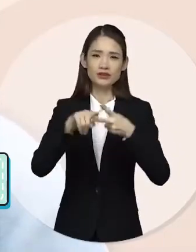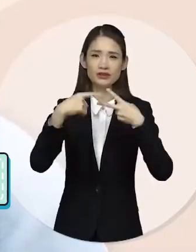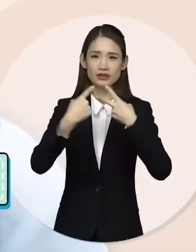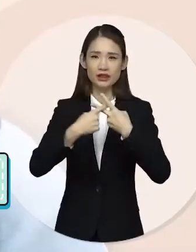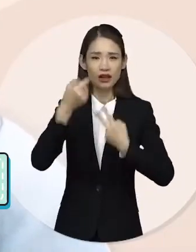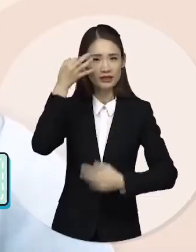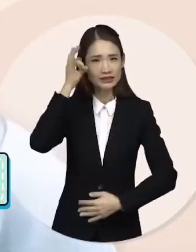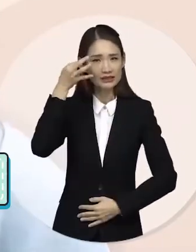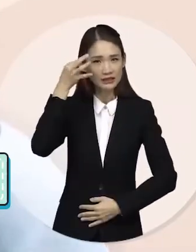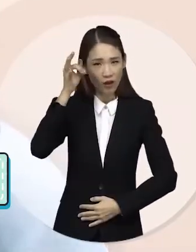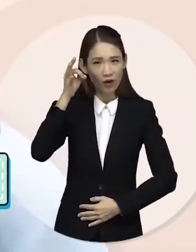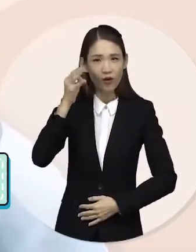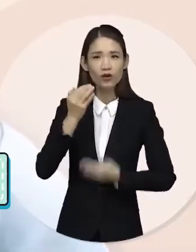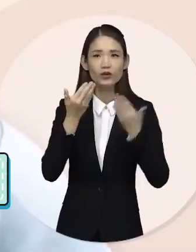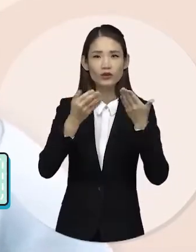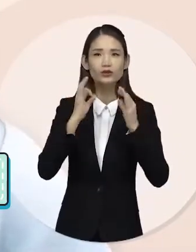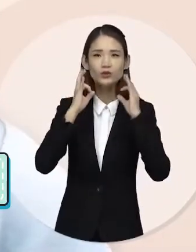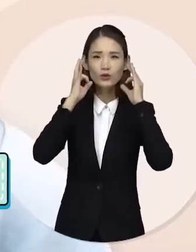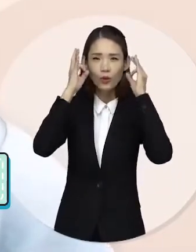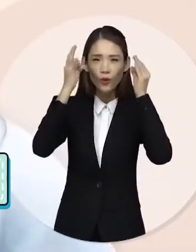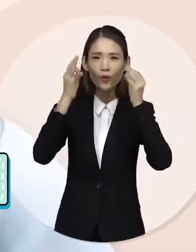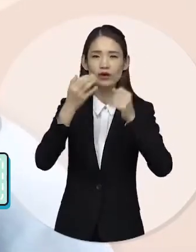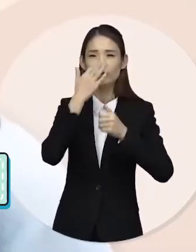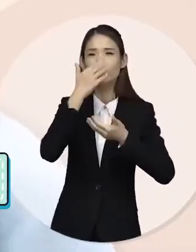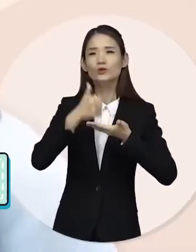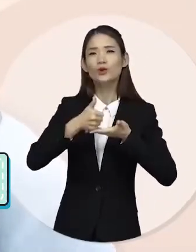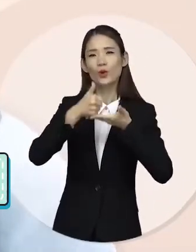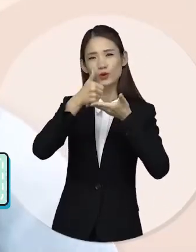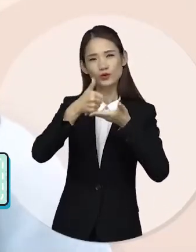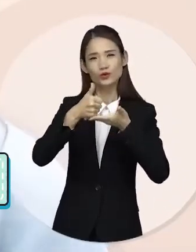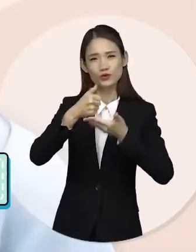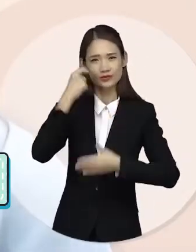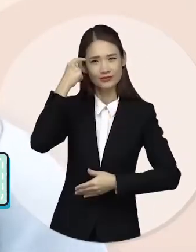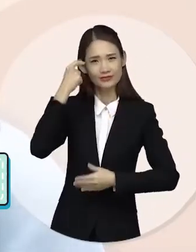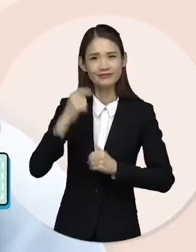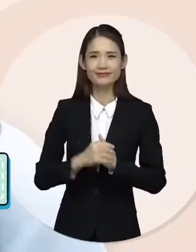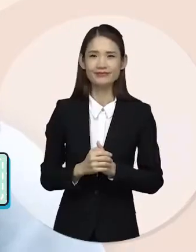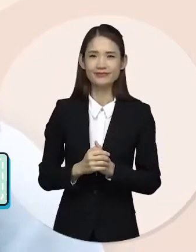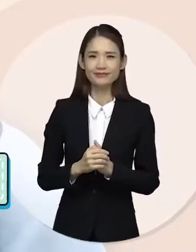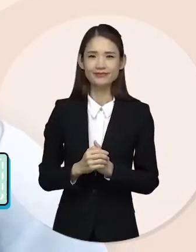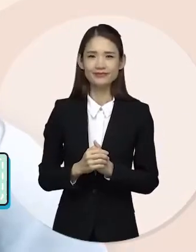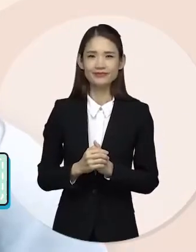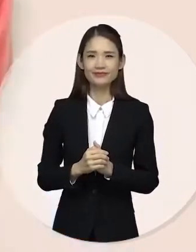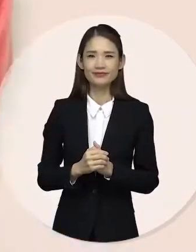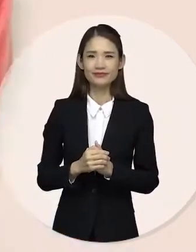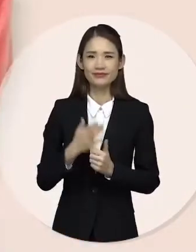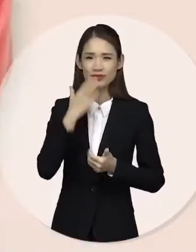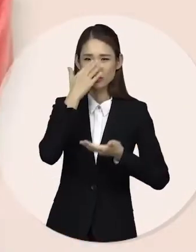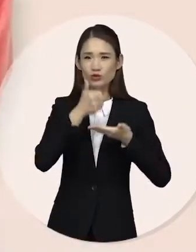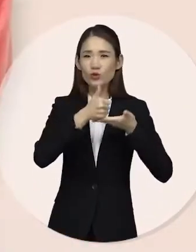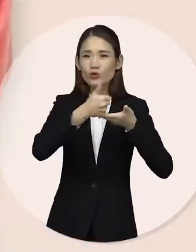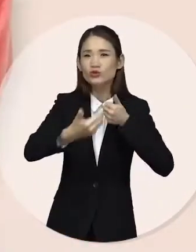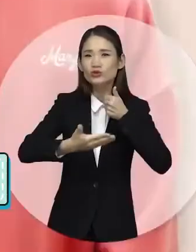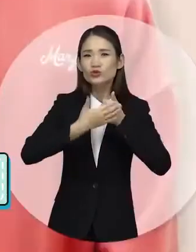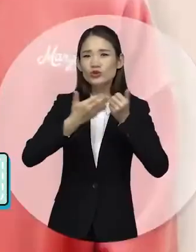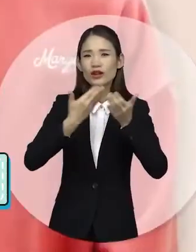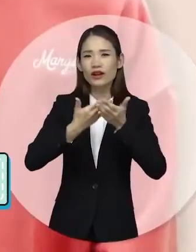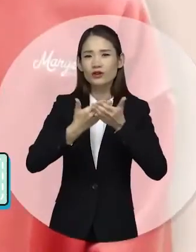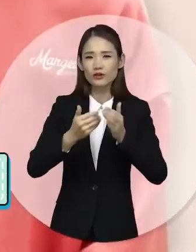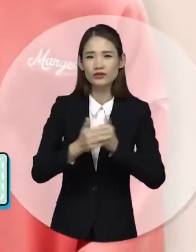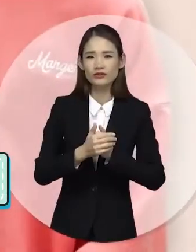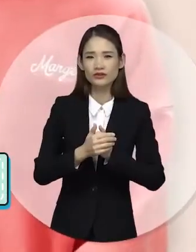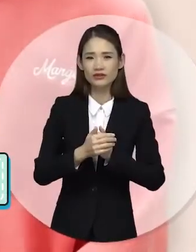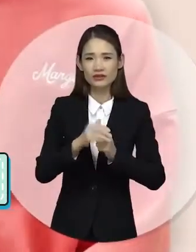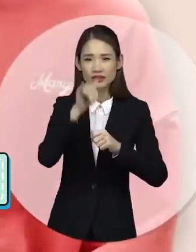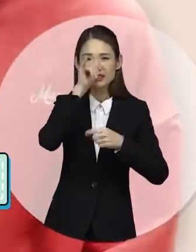대해서 이해하고 인정하려고 하는 그 노력이 저는 존중이라고 생각합니다. 나 존중 좀 해. 난 너